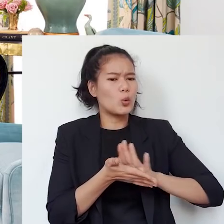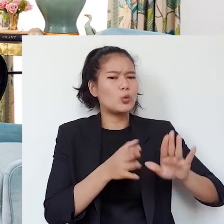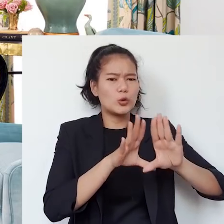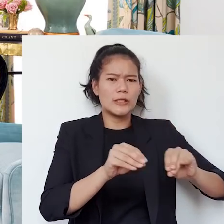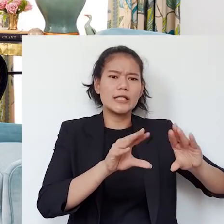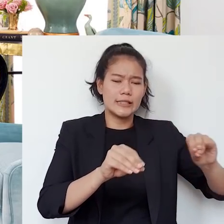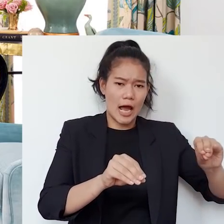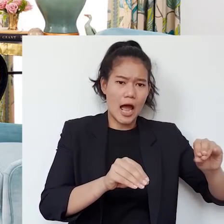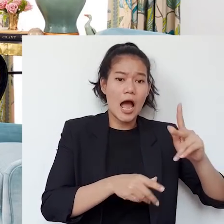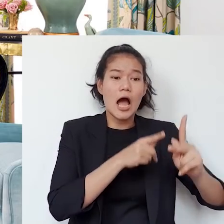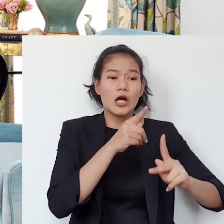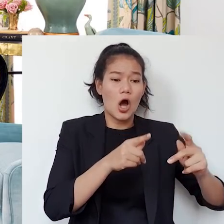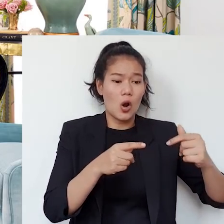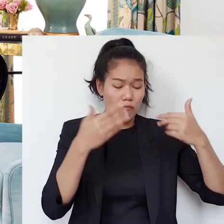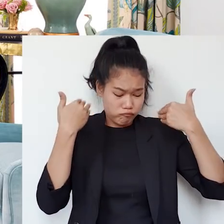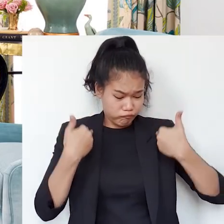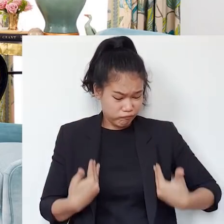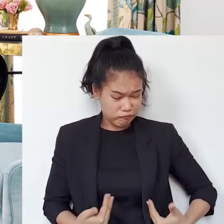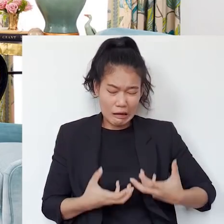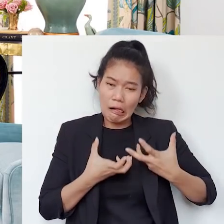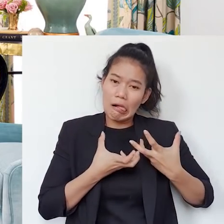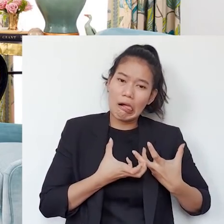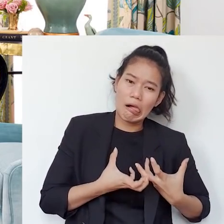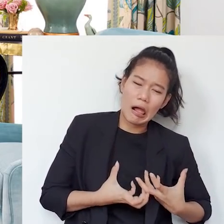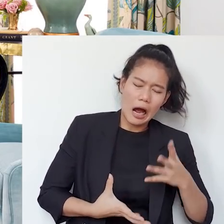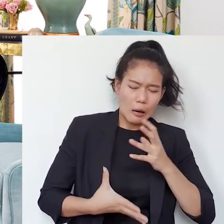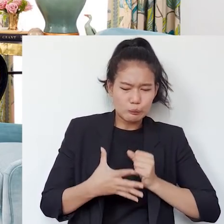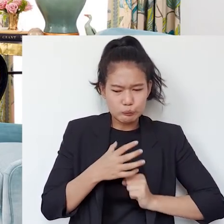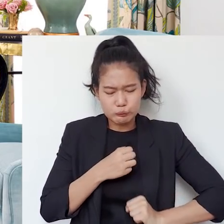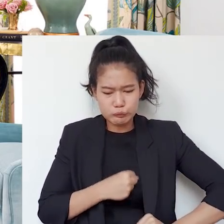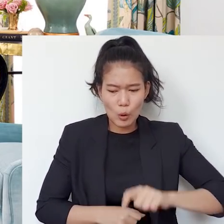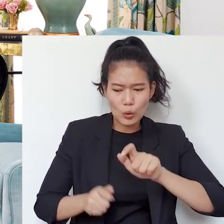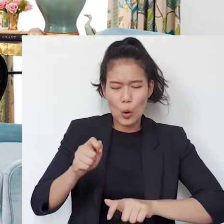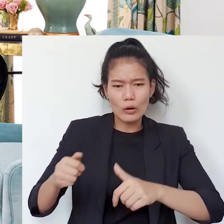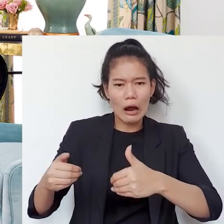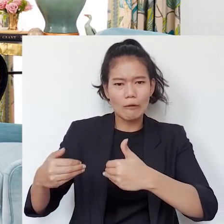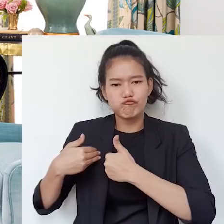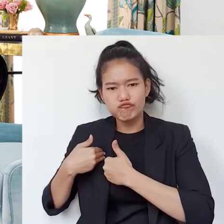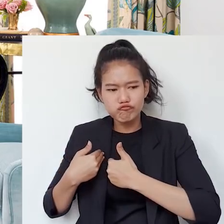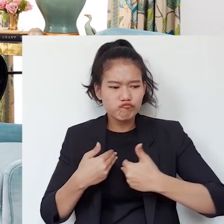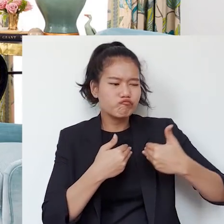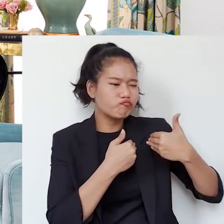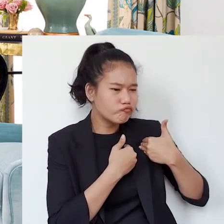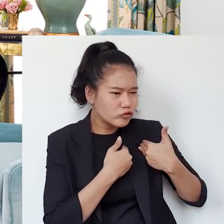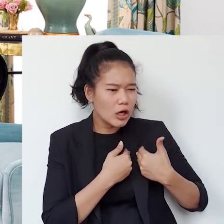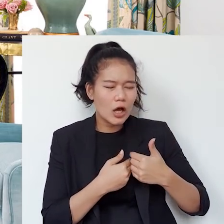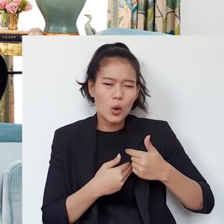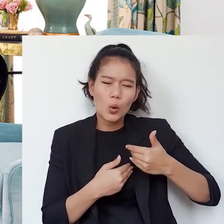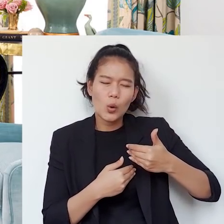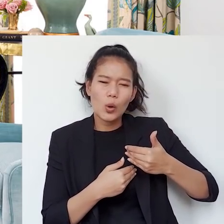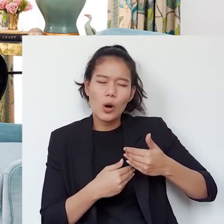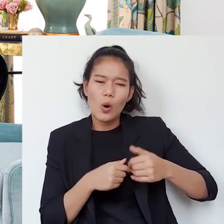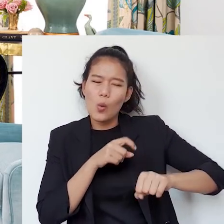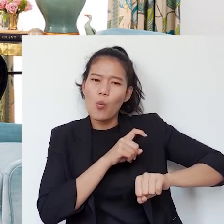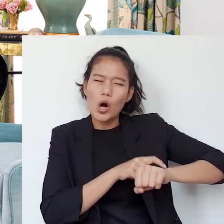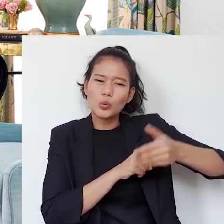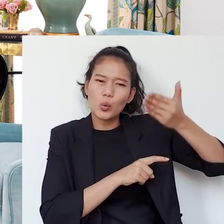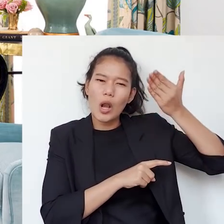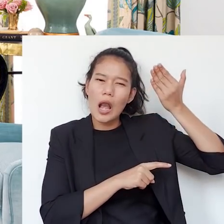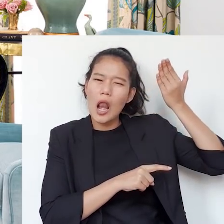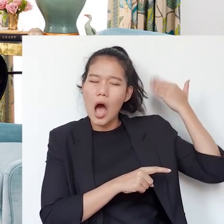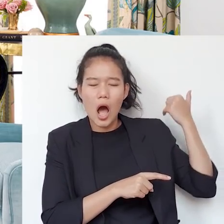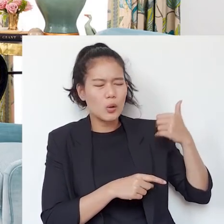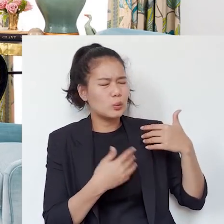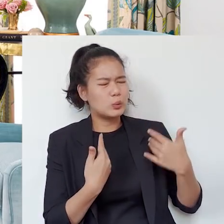yang penuh dengan luka ini, aku yang disakiti ini, aku yang punya masa lalu yang tidak seberuntung oleh